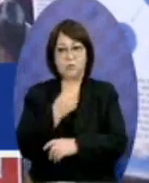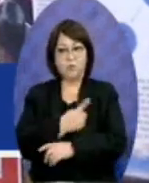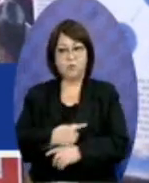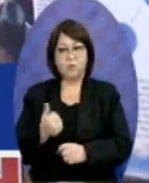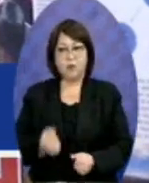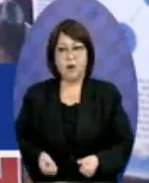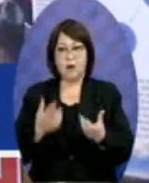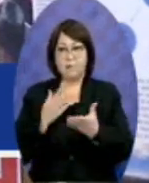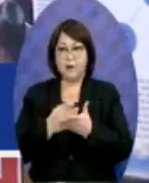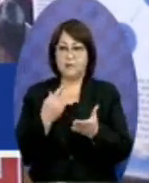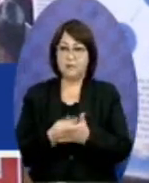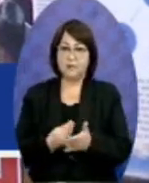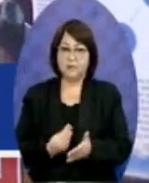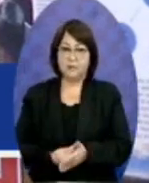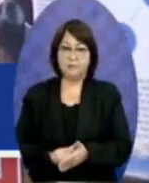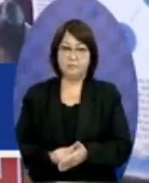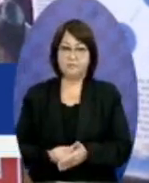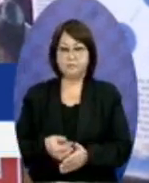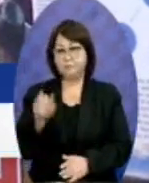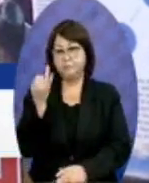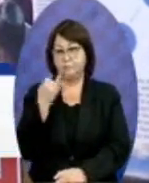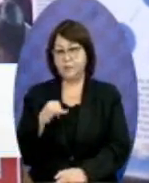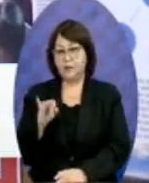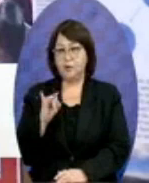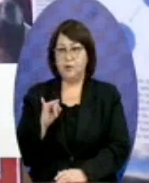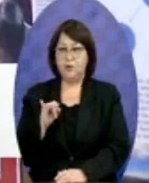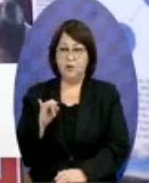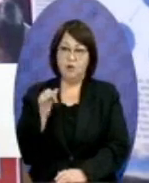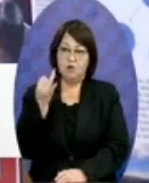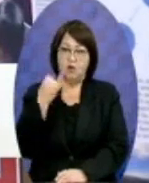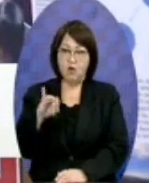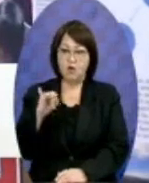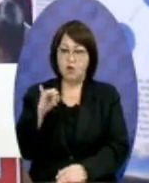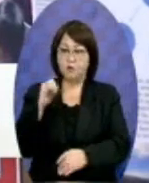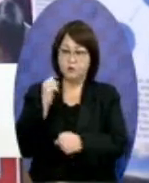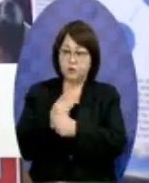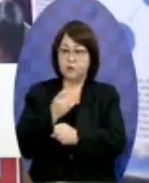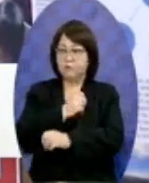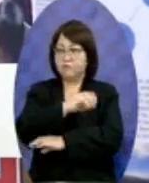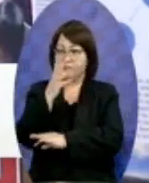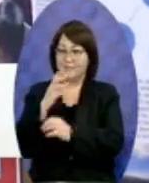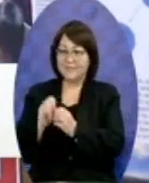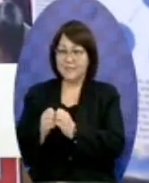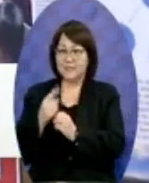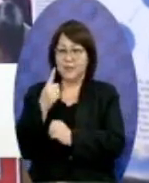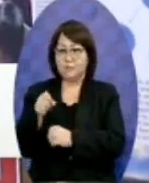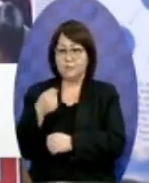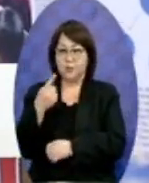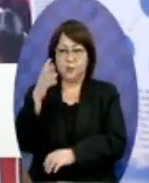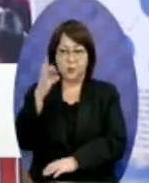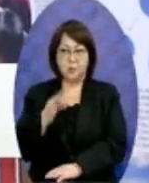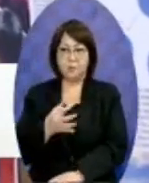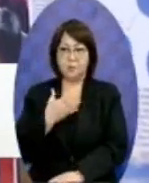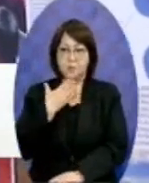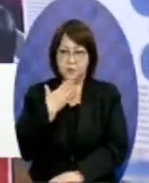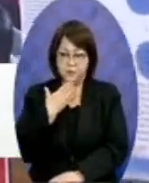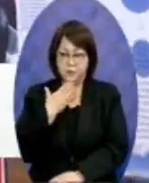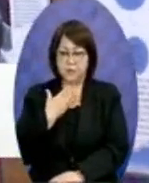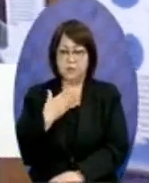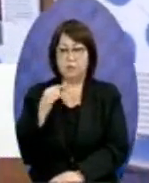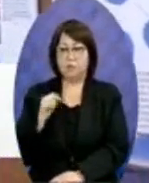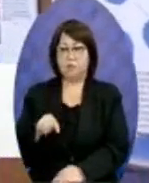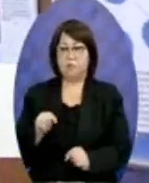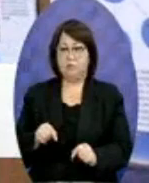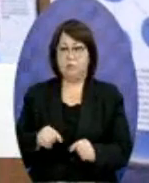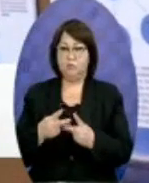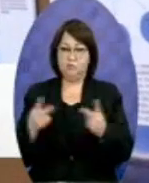одоо манай ажуулт хийсэн үрдүн байна 1.1% тал байна гэсэн. Тэгэхээр өнөөдөр